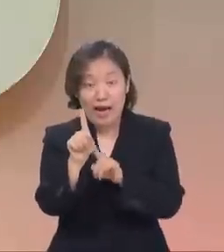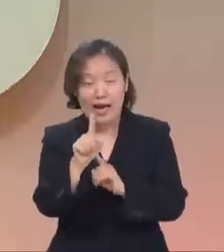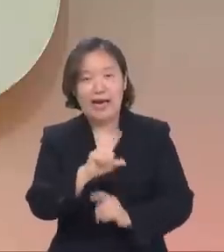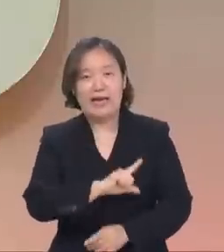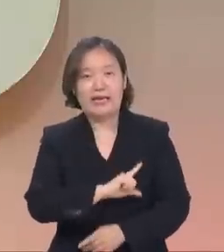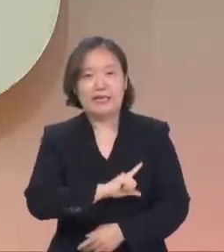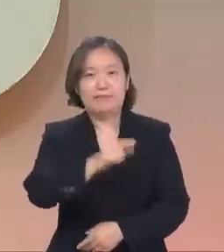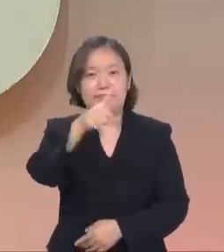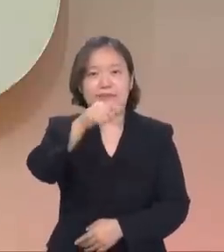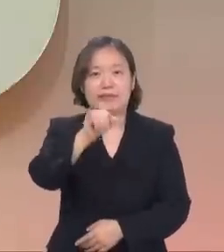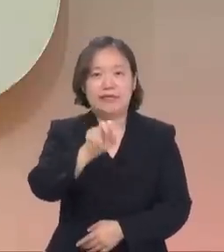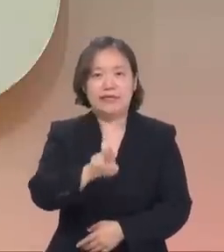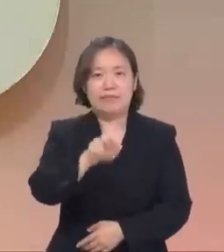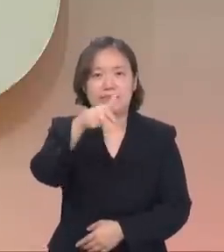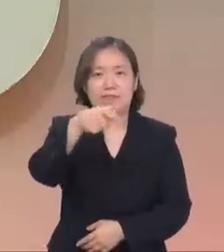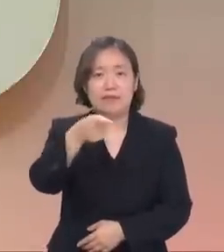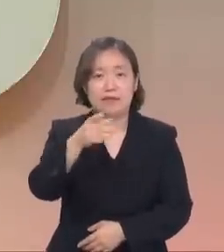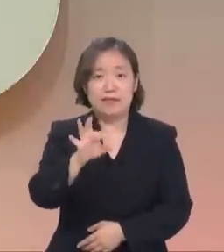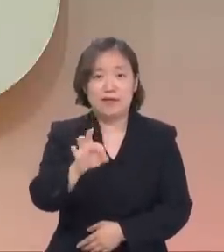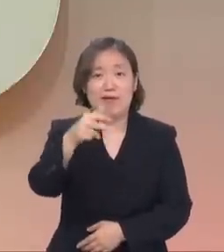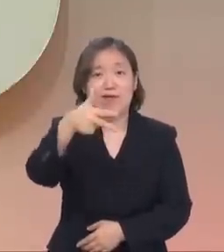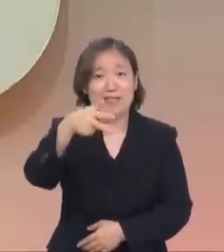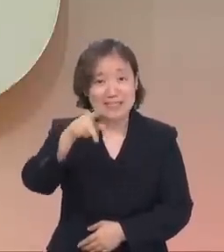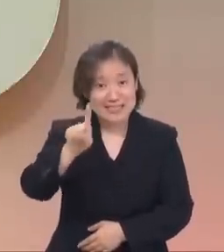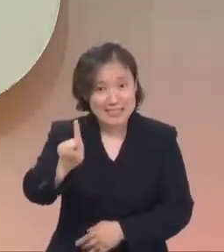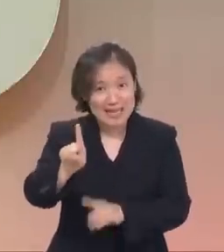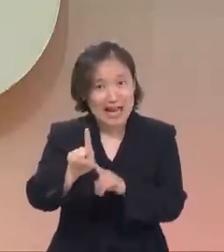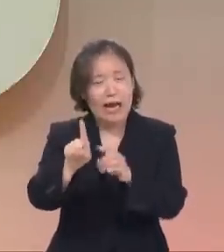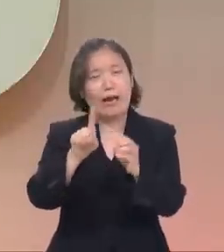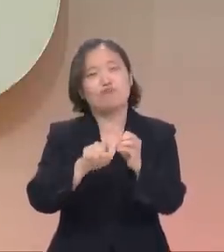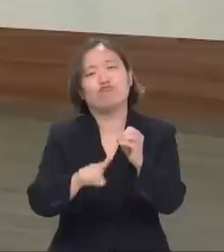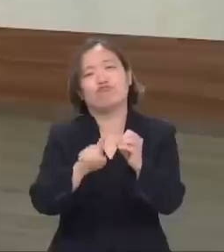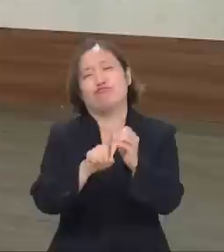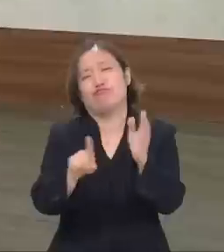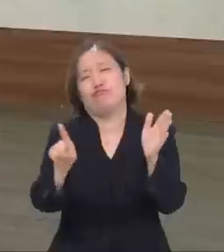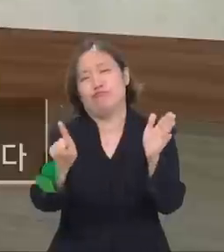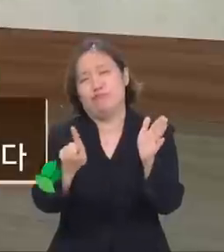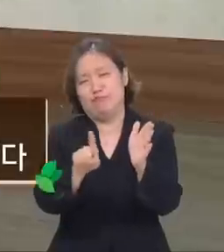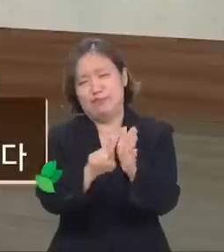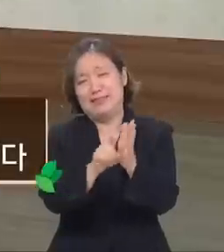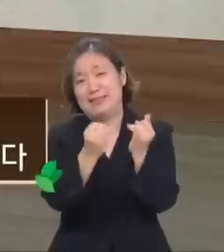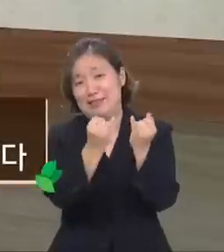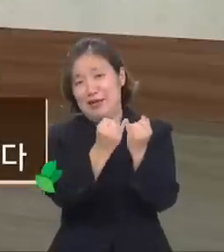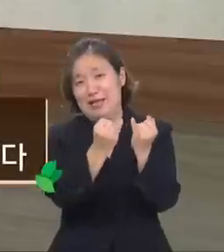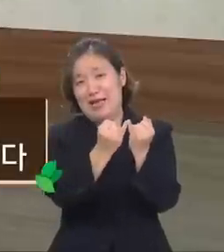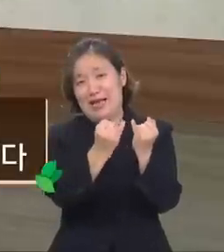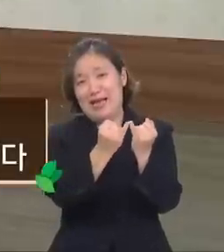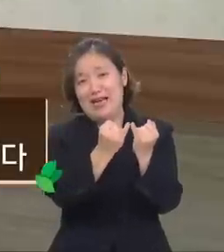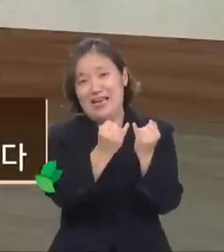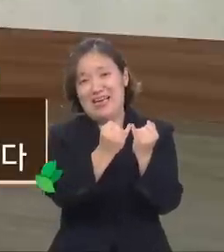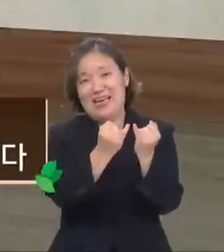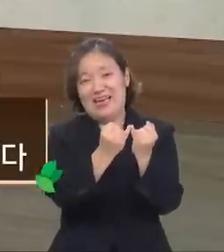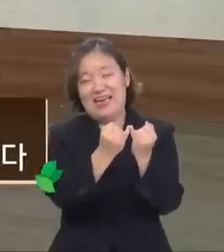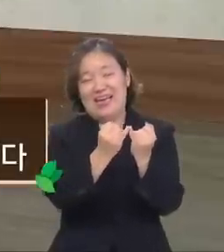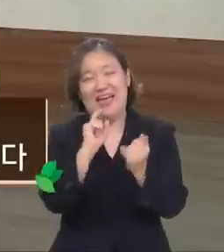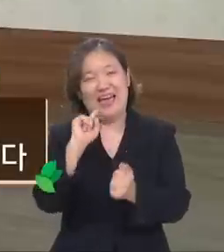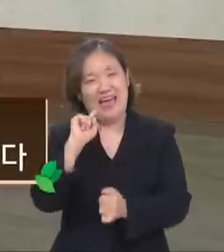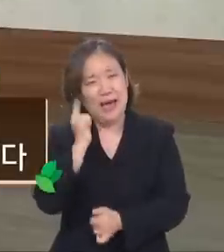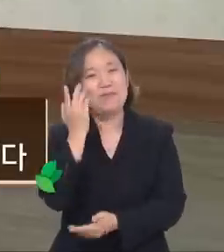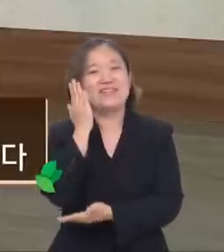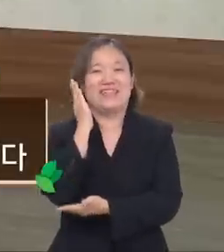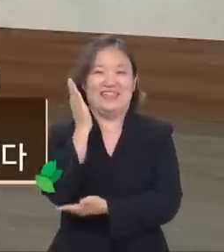아름다움 감동이 가득한 이야기가 되겠습니다 이 불자님께서 지금